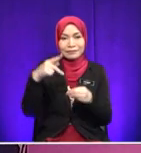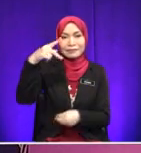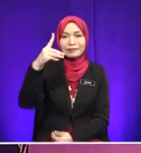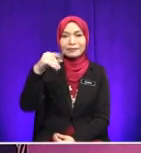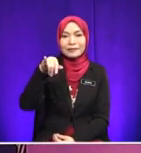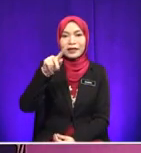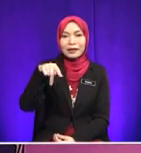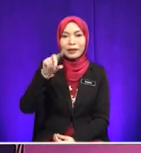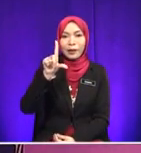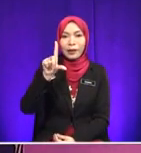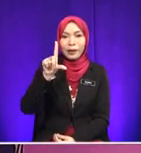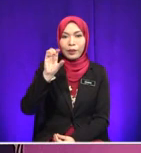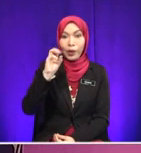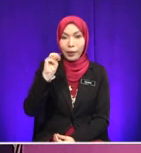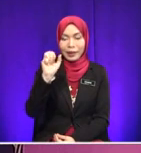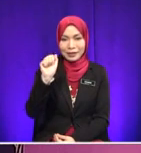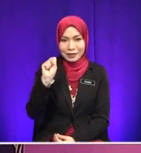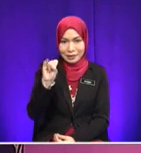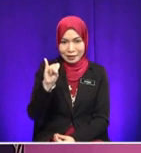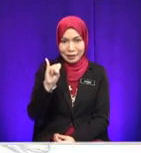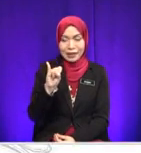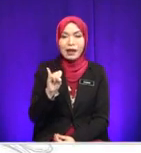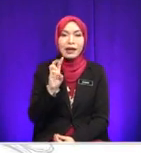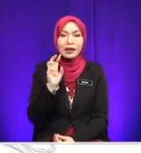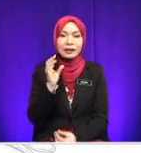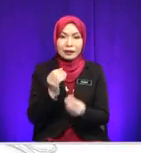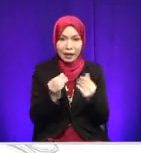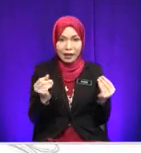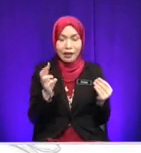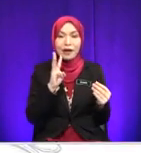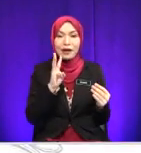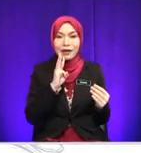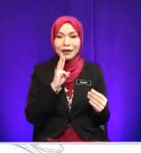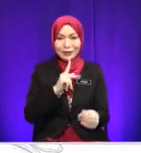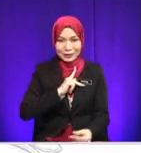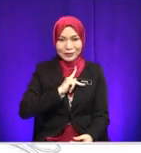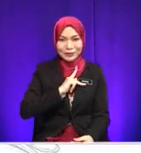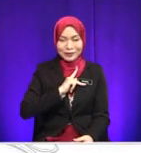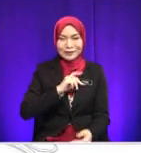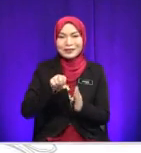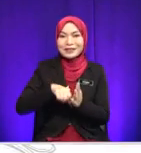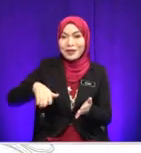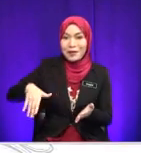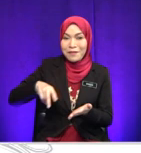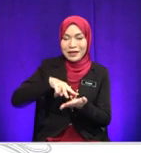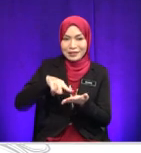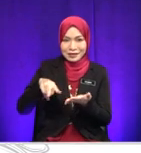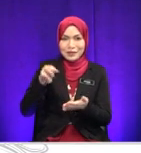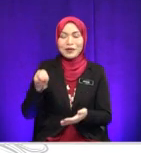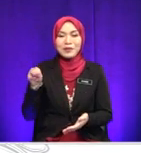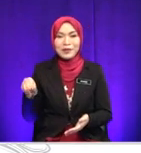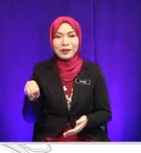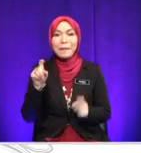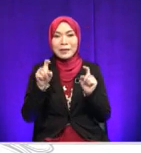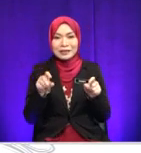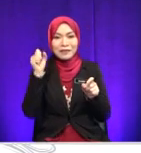ingin membaca? Ingat anak-anak, sebelum membaca dengan kuat ataupun bacaan mekanis, bacaan kamu harus jelas, intonasi